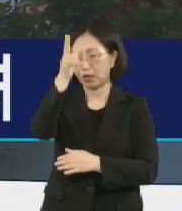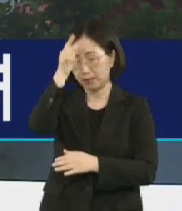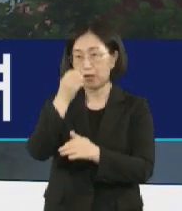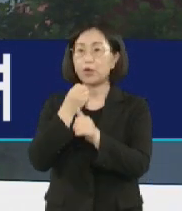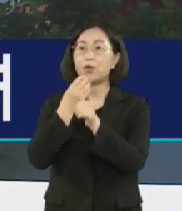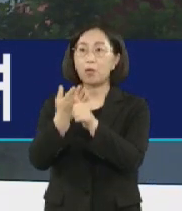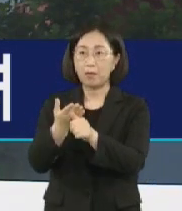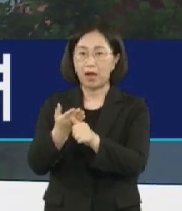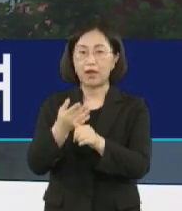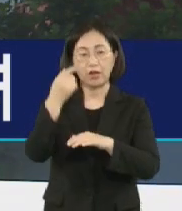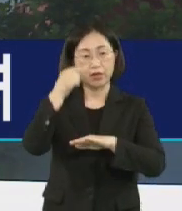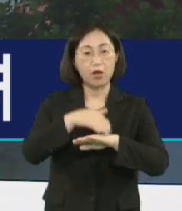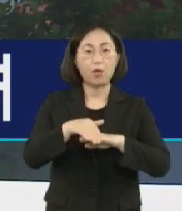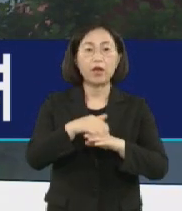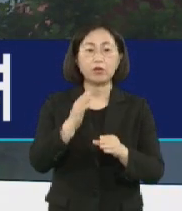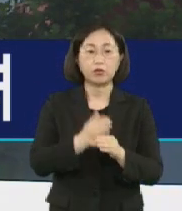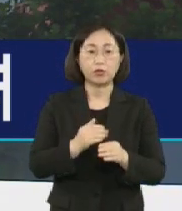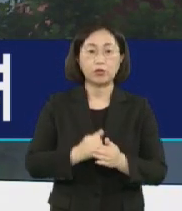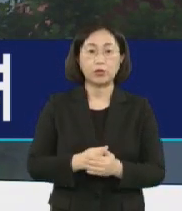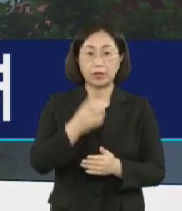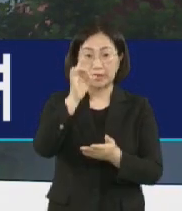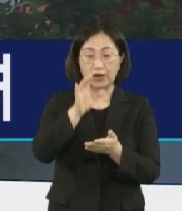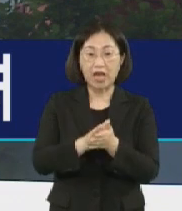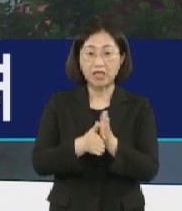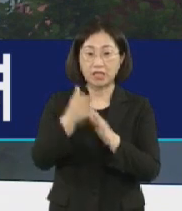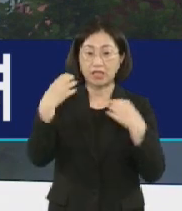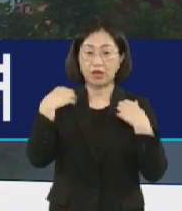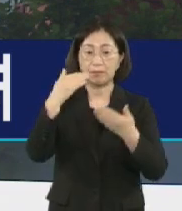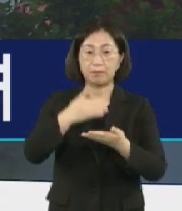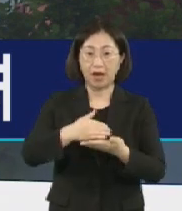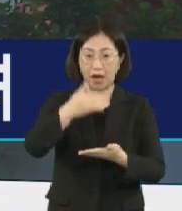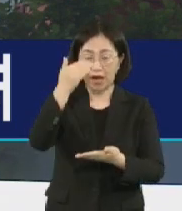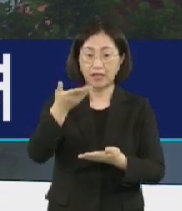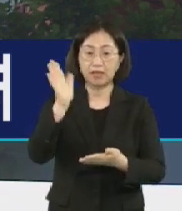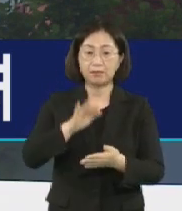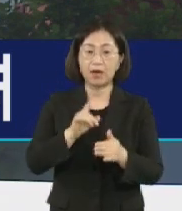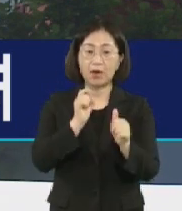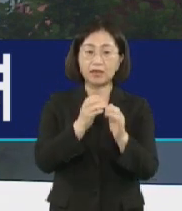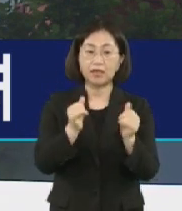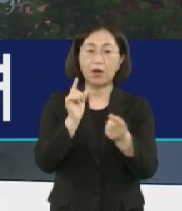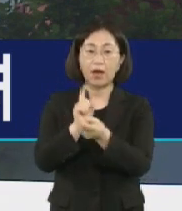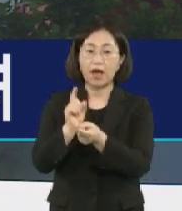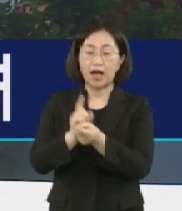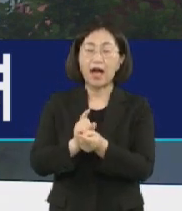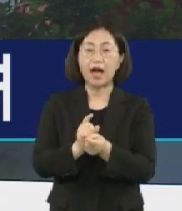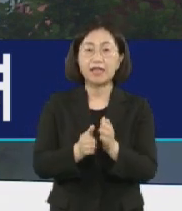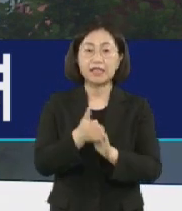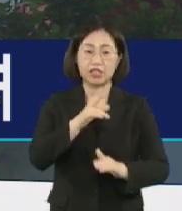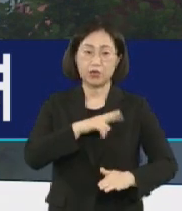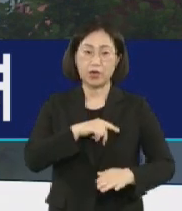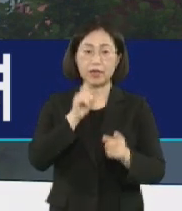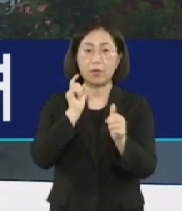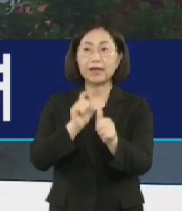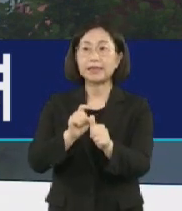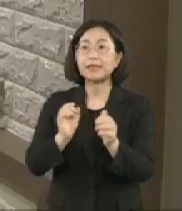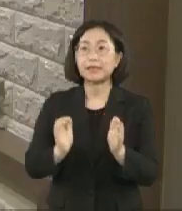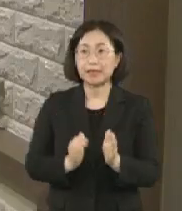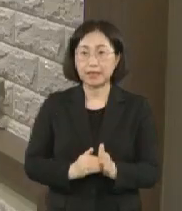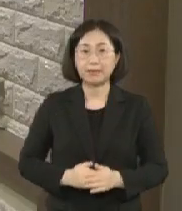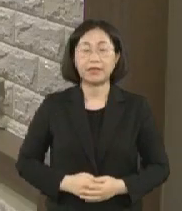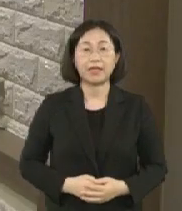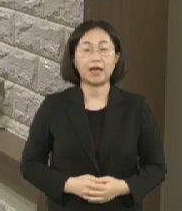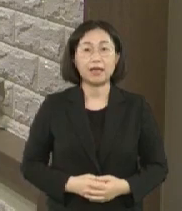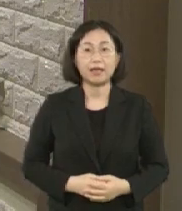다시 문을 열었지만 확진 공무원과 식사를 한 천안시 의원이 확진 판정을 받았습니다. 김철진 기자입니다.